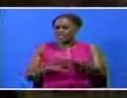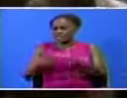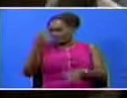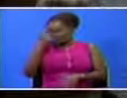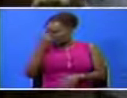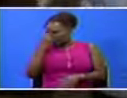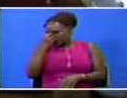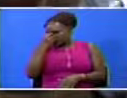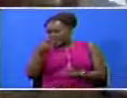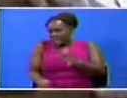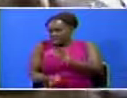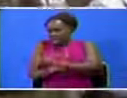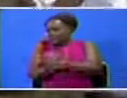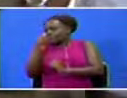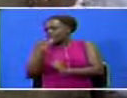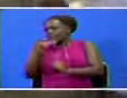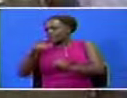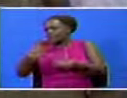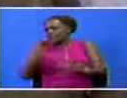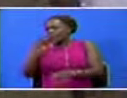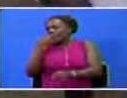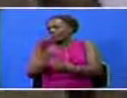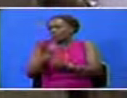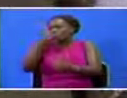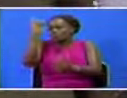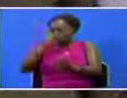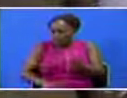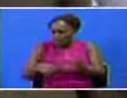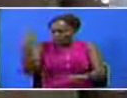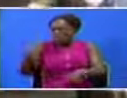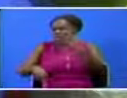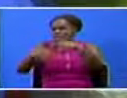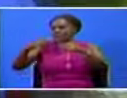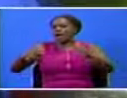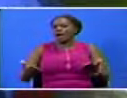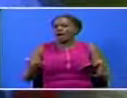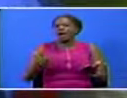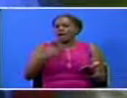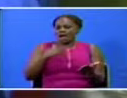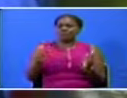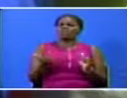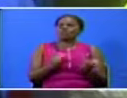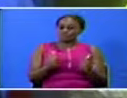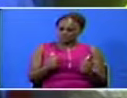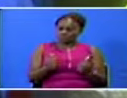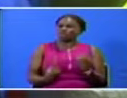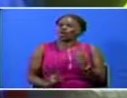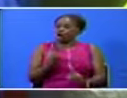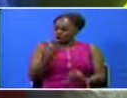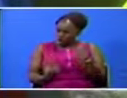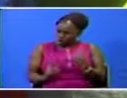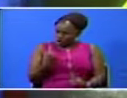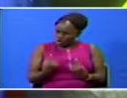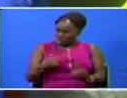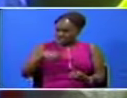Anatupa siri yake kuu iliyomwezesha kuarambisha sakafu wapinzani wake. Kulikuwa na ile competition ya hali ya juu. Na mimi I